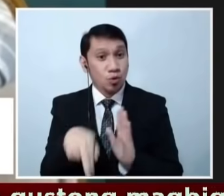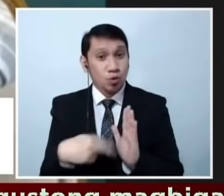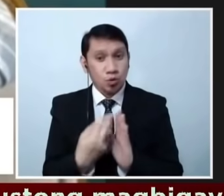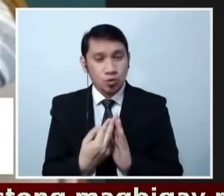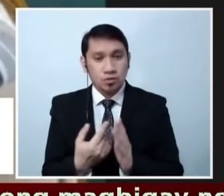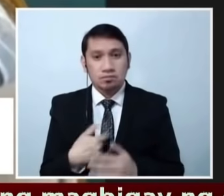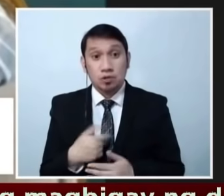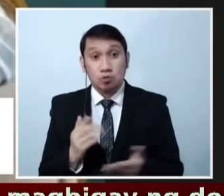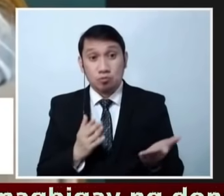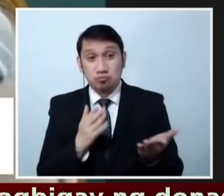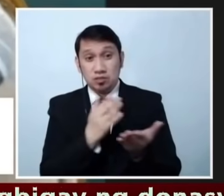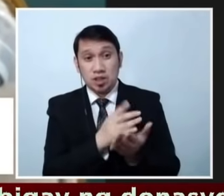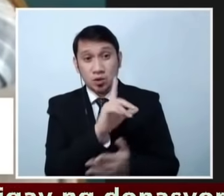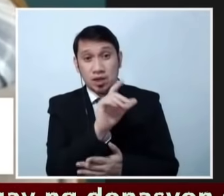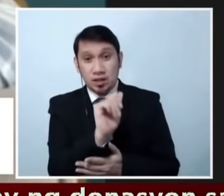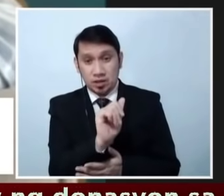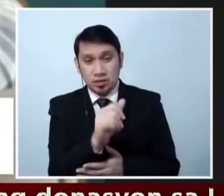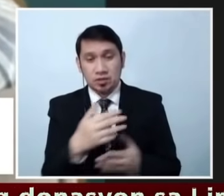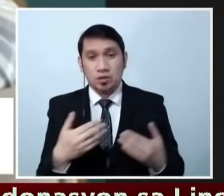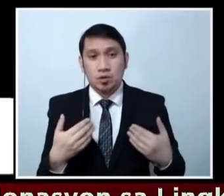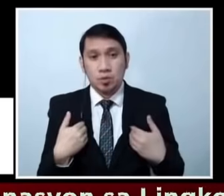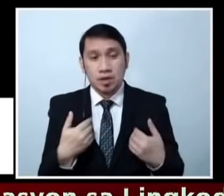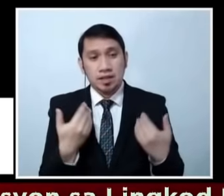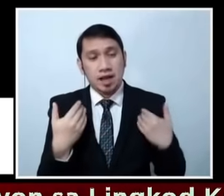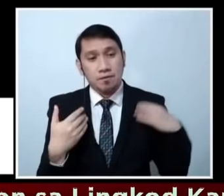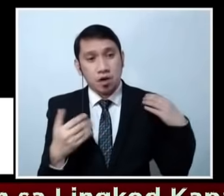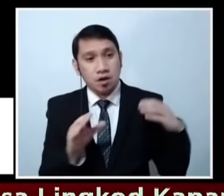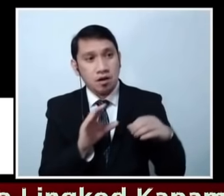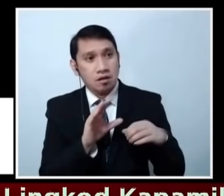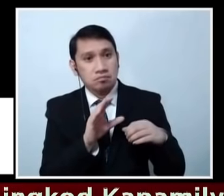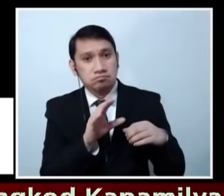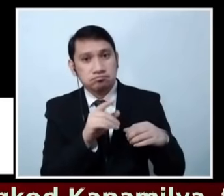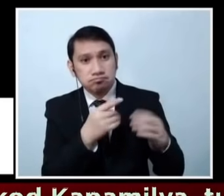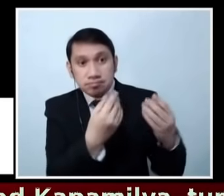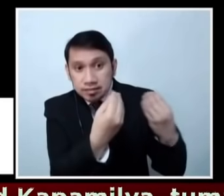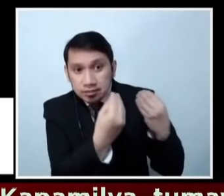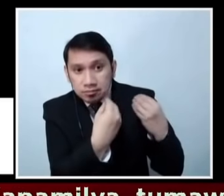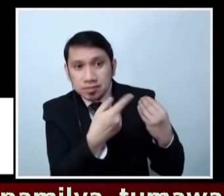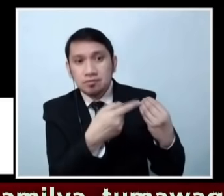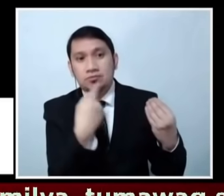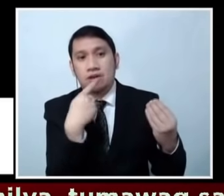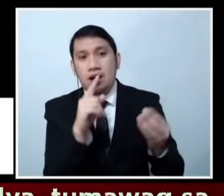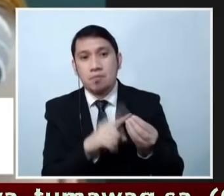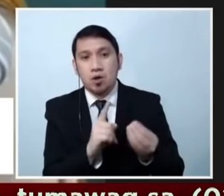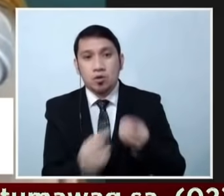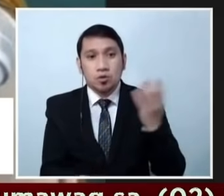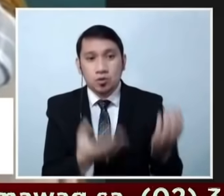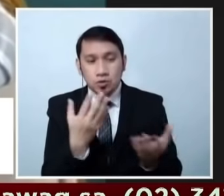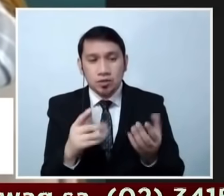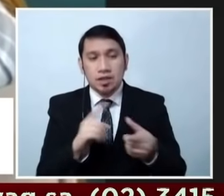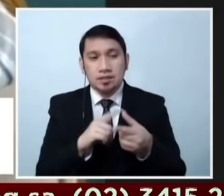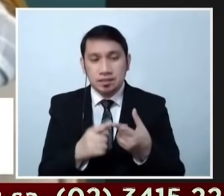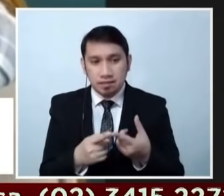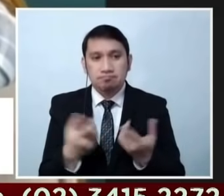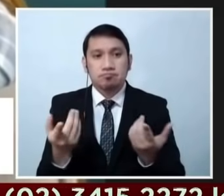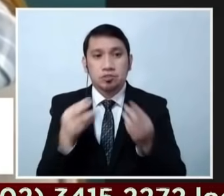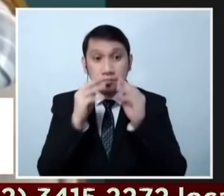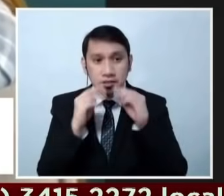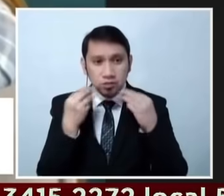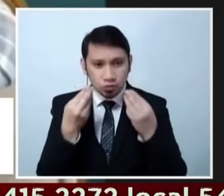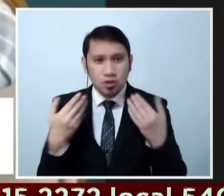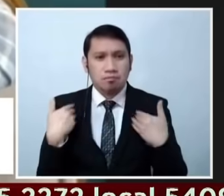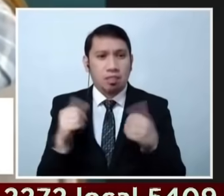LA, I met up with my juggling coach for the first time and we were juggling every day. And then when we landed in Mexico, tuloy-tuloy na yung schedule. As